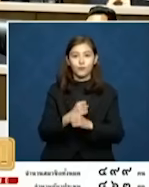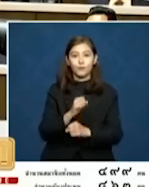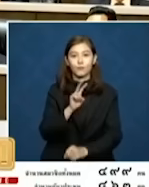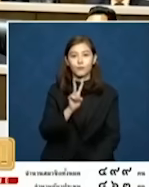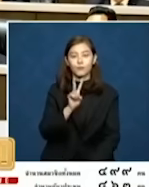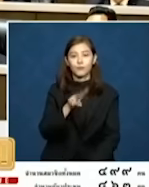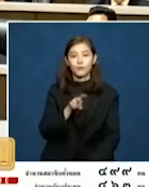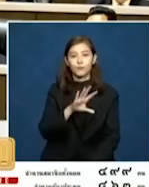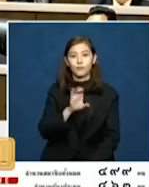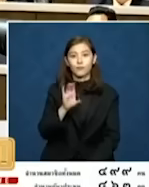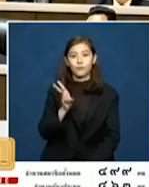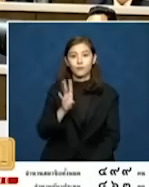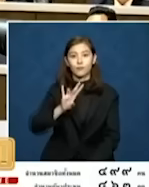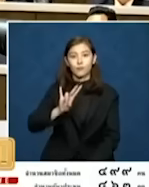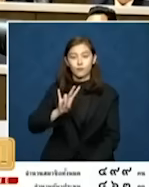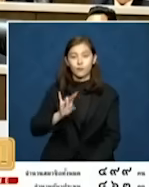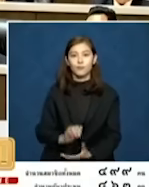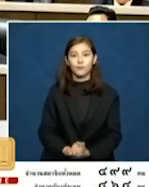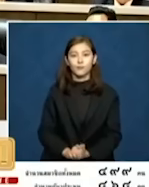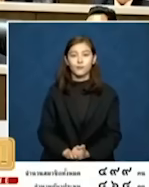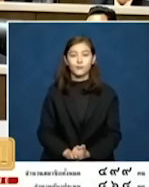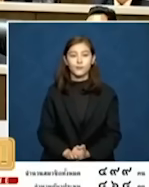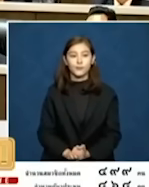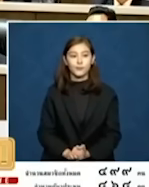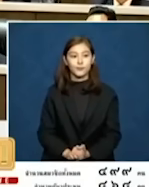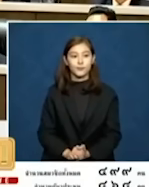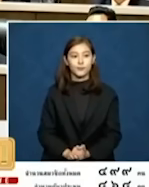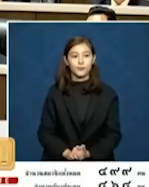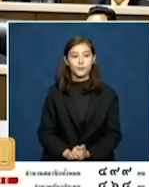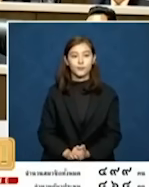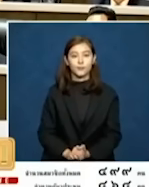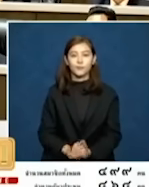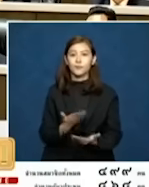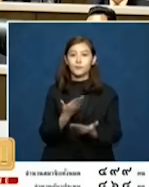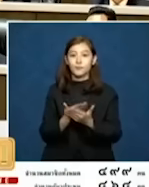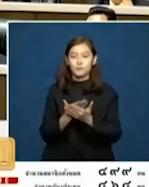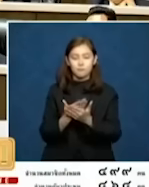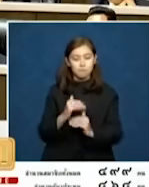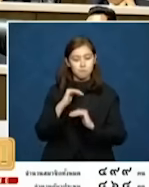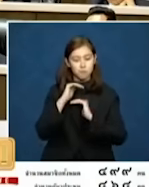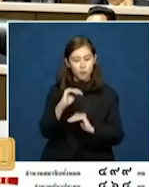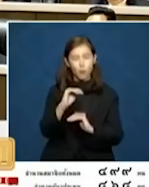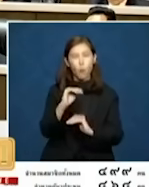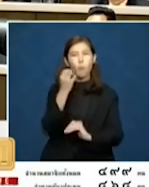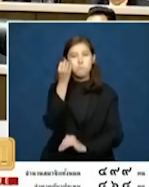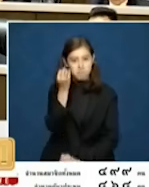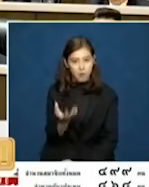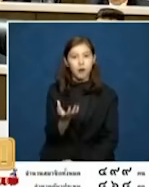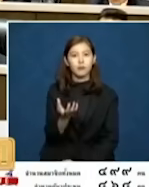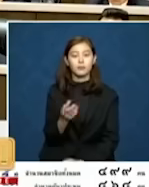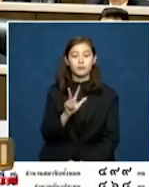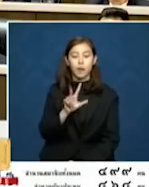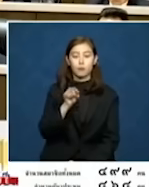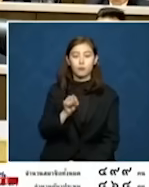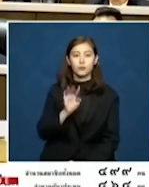ยอ่ะมุ้ยใจร้ายกับพี่มาก ต้องขอโทษพี่ต้นด้วยค่ะ คือผมเนี่ย คือน้องมุ้ยก็ไม่รู้หรอกแต่ทีมงานก็